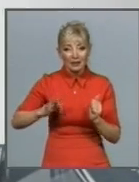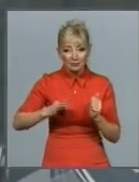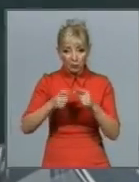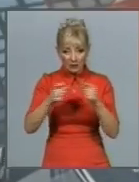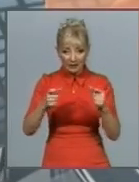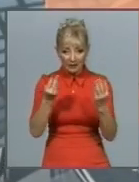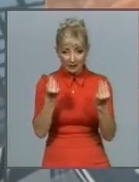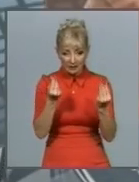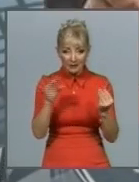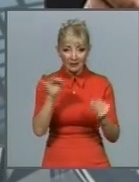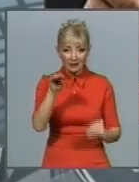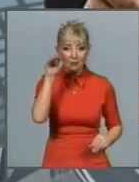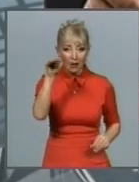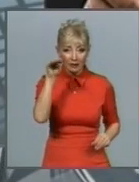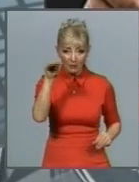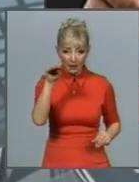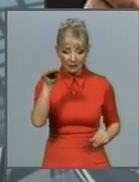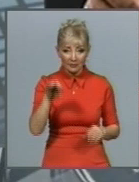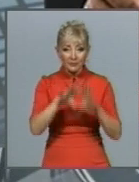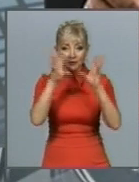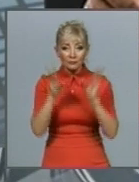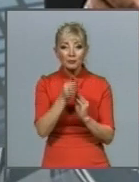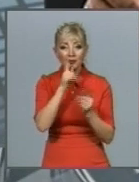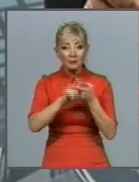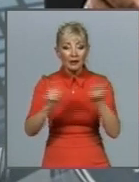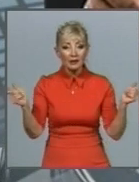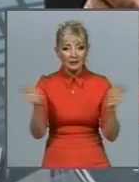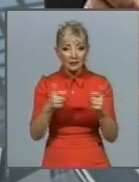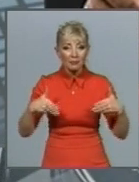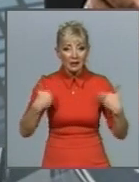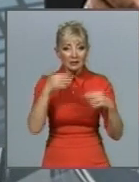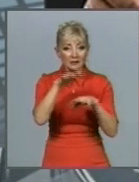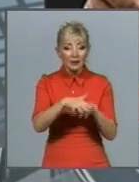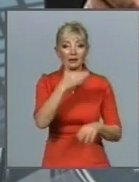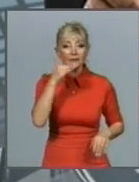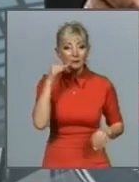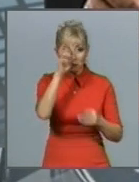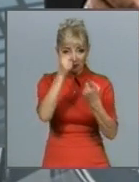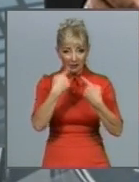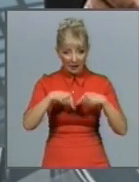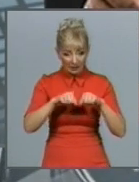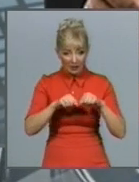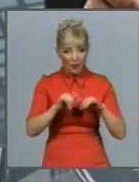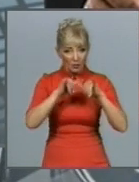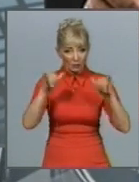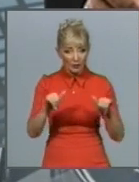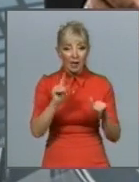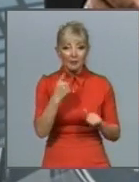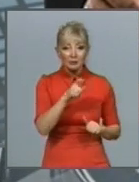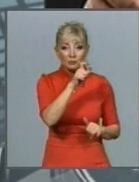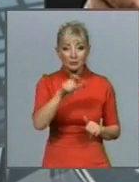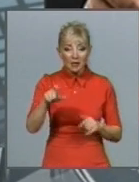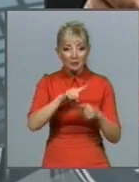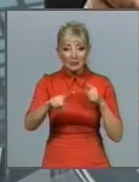банкоматів. У цілому під час карантину продуктивність банків у багатьох країнах зросла, оскільки персонал